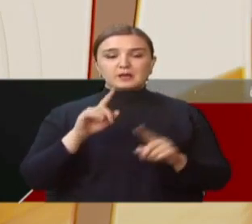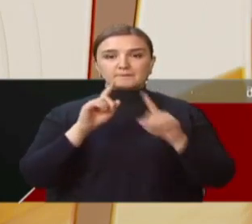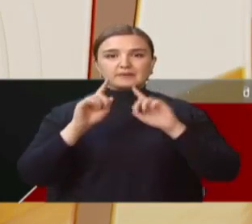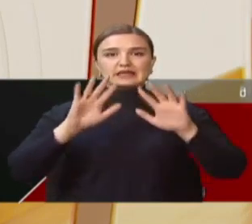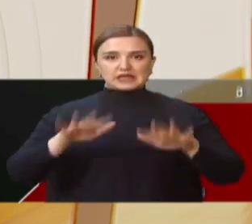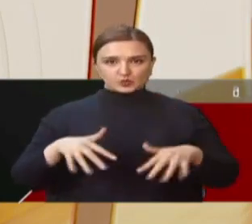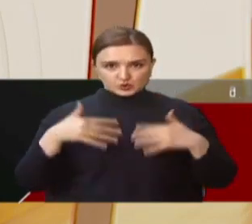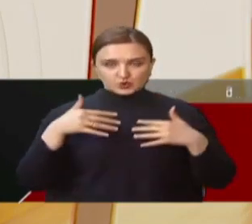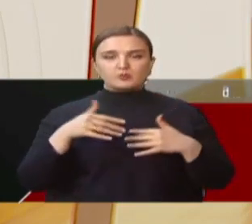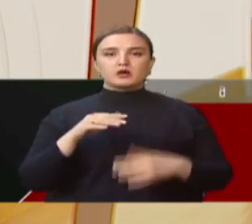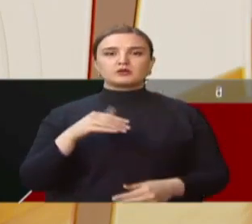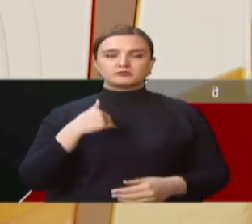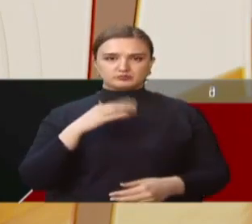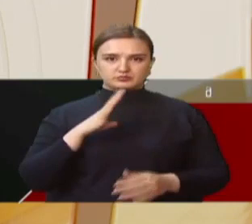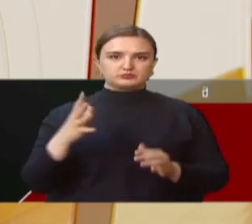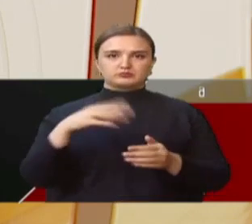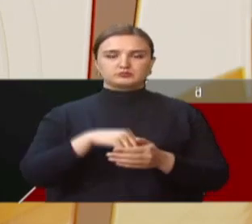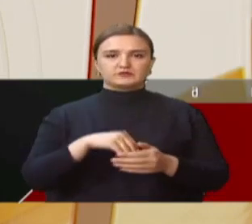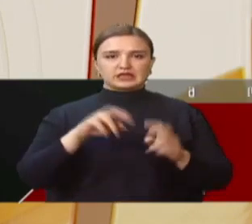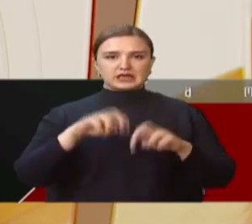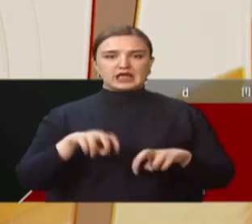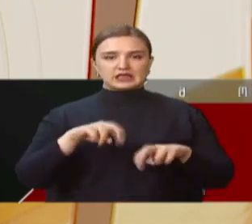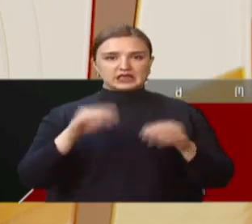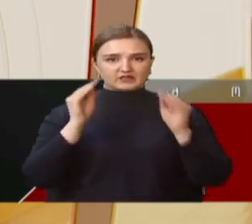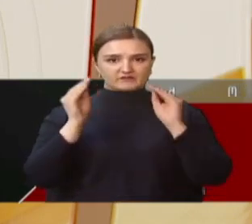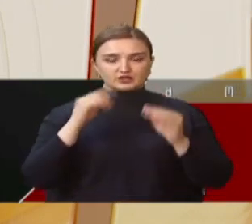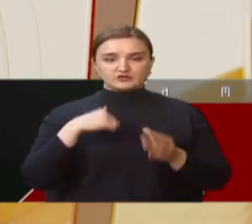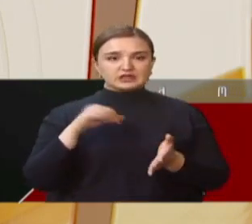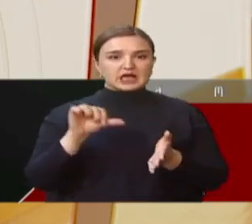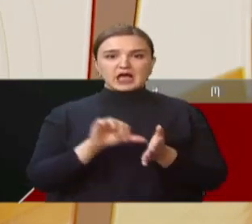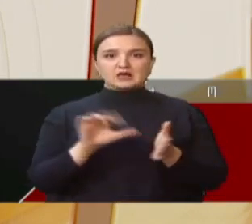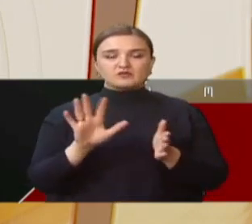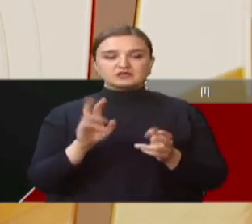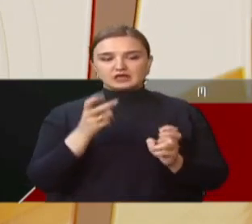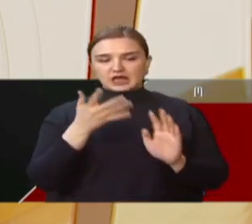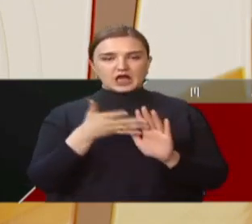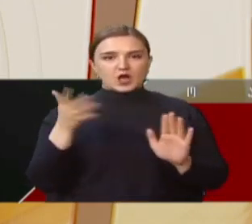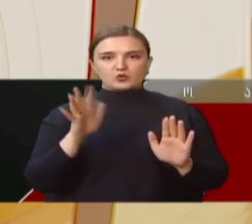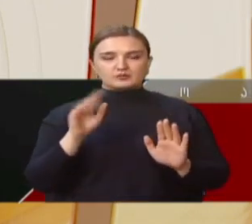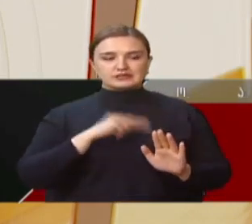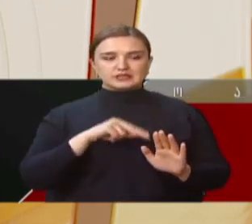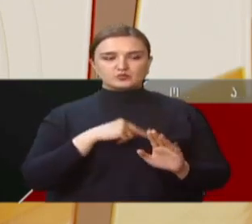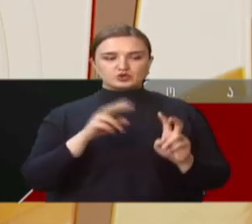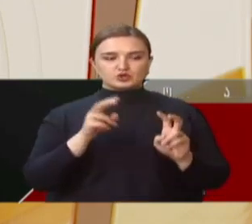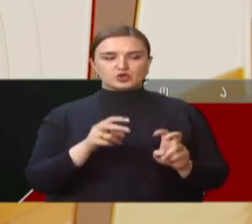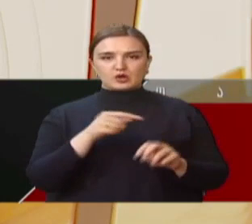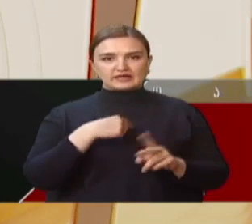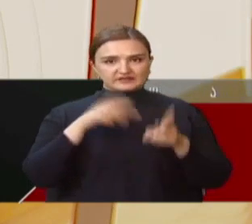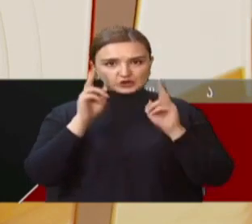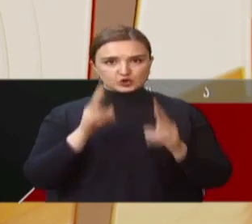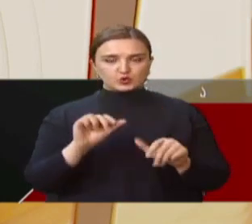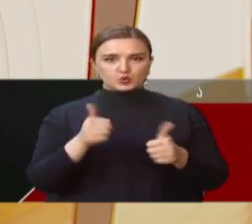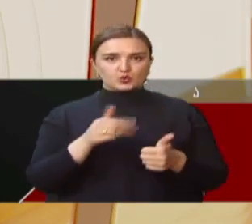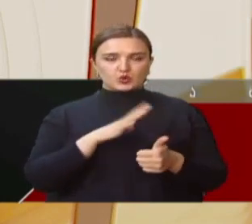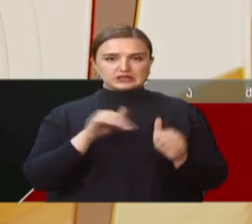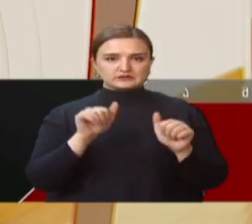rustomaze strategia am așa nebeli chartul o ganhiloase. Și vei armonați le obdit ca ugebar formaci, rasați cu ea samușa o formati, să dați arbiți odit rogohte